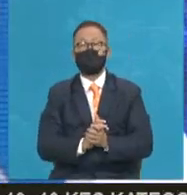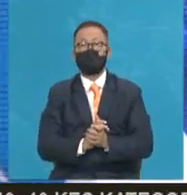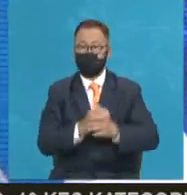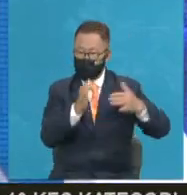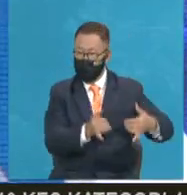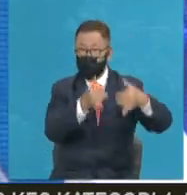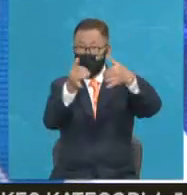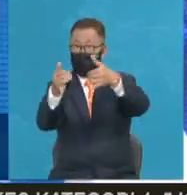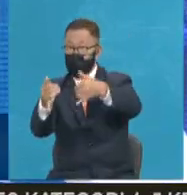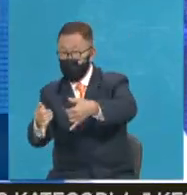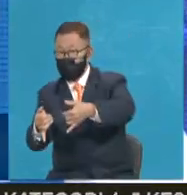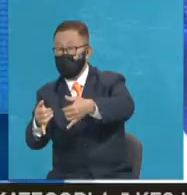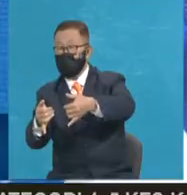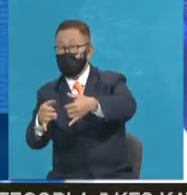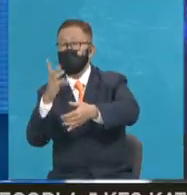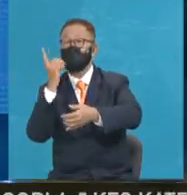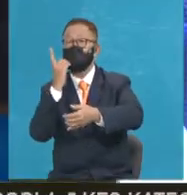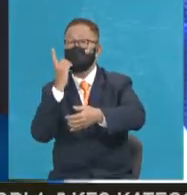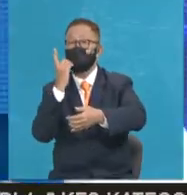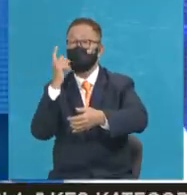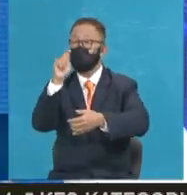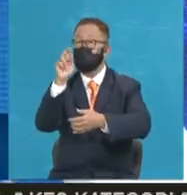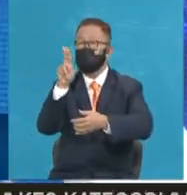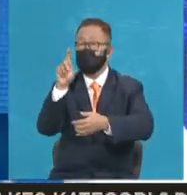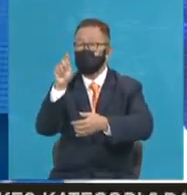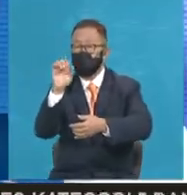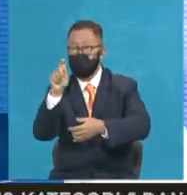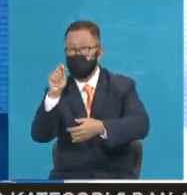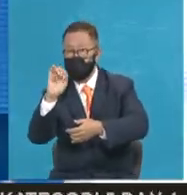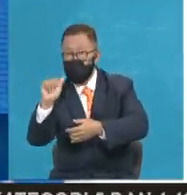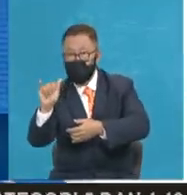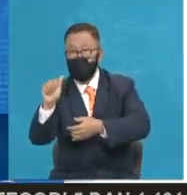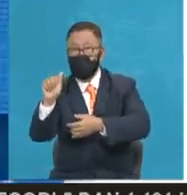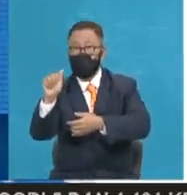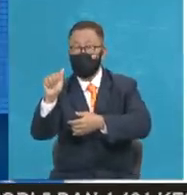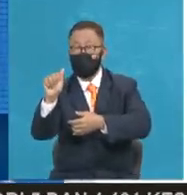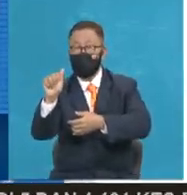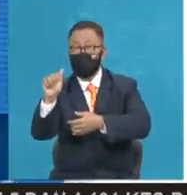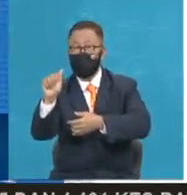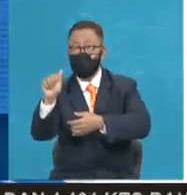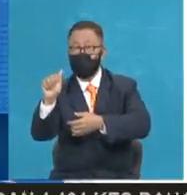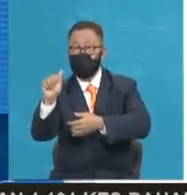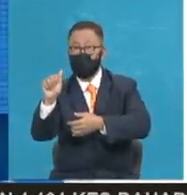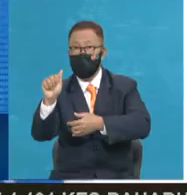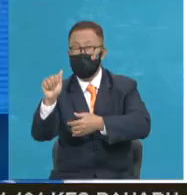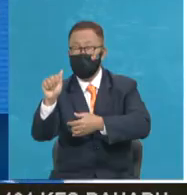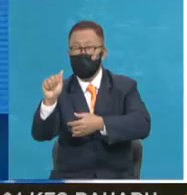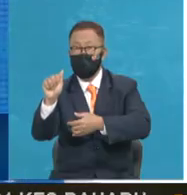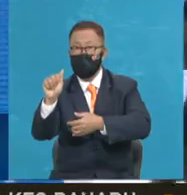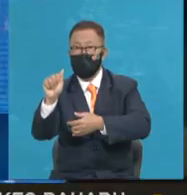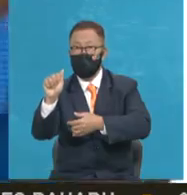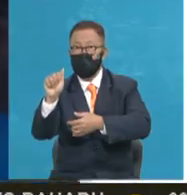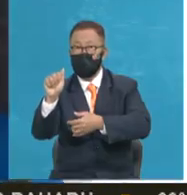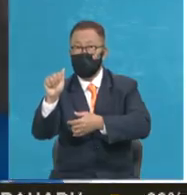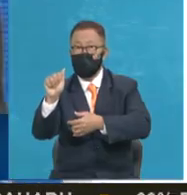Hai penyampaian segel disempurnakan oleh dayang hajat utiyati binti Haji Abdul Wahab setiap 1tap Kementerian sumber-sumber utama